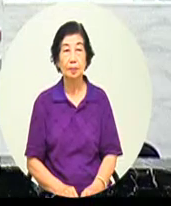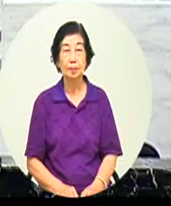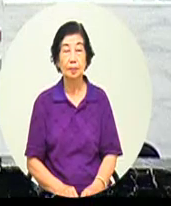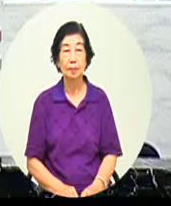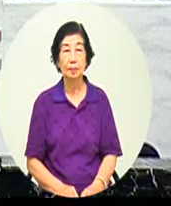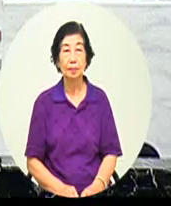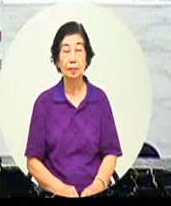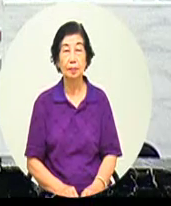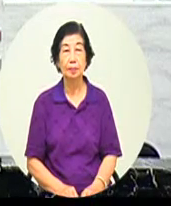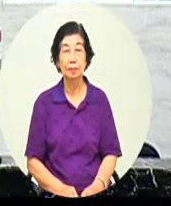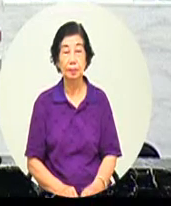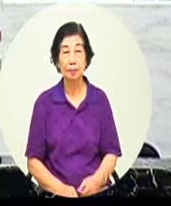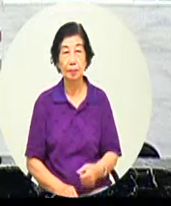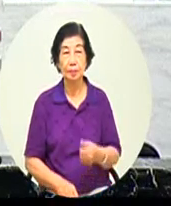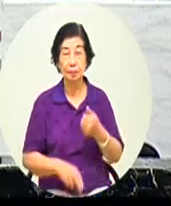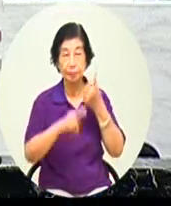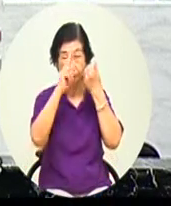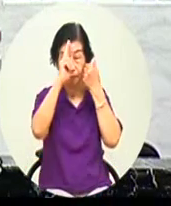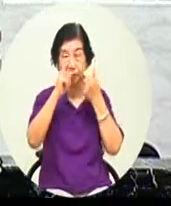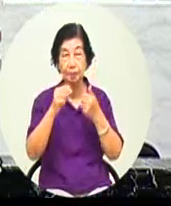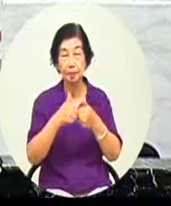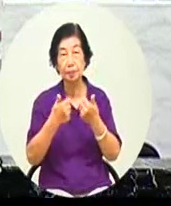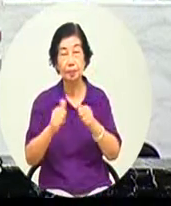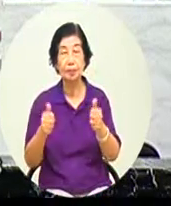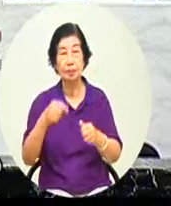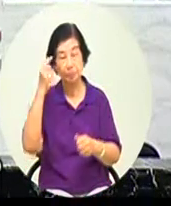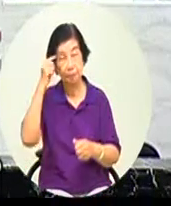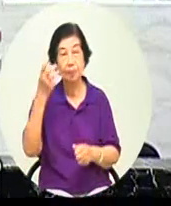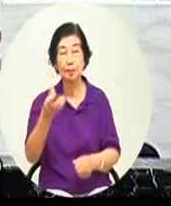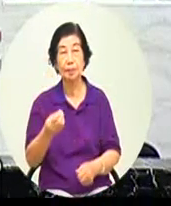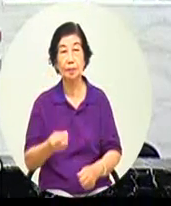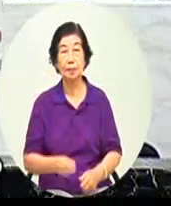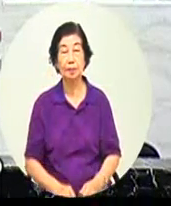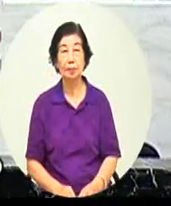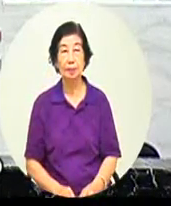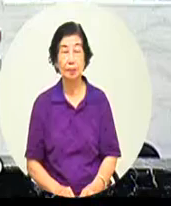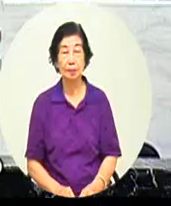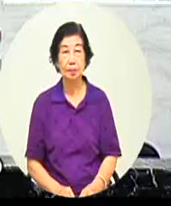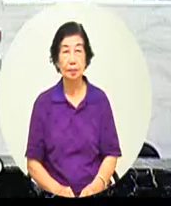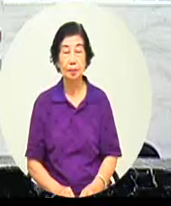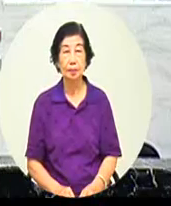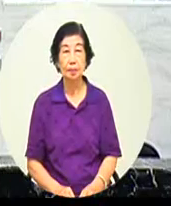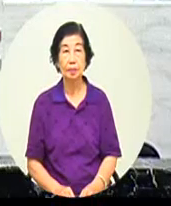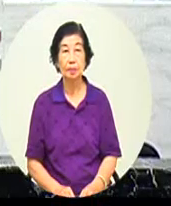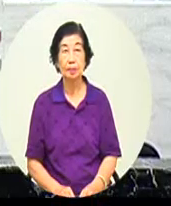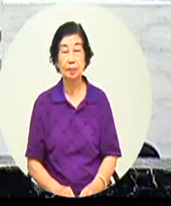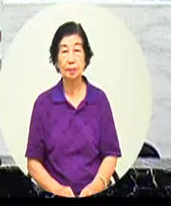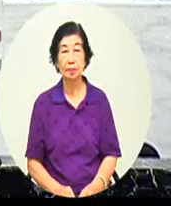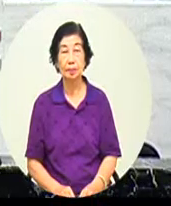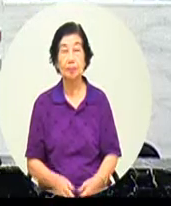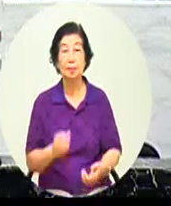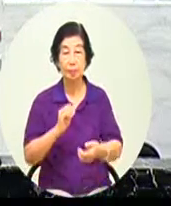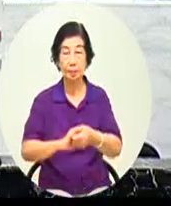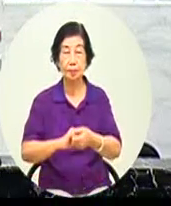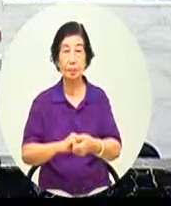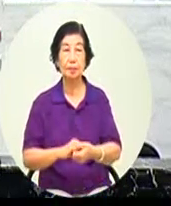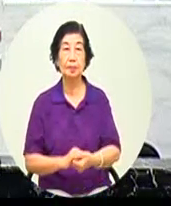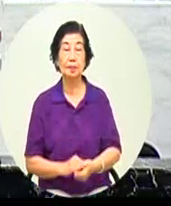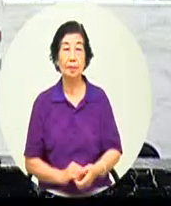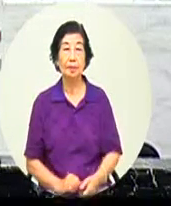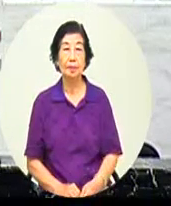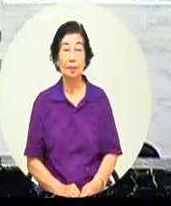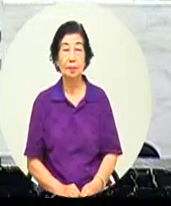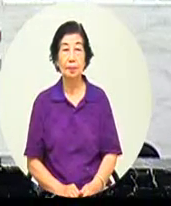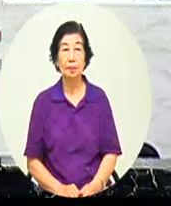许远，有意见啊 ？OK， 好，那就会议确认哈。